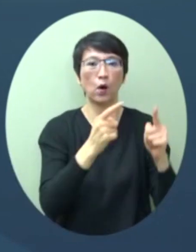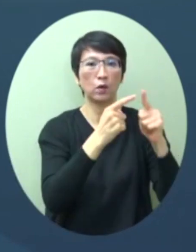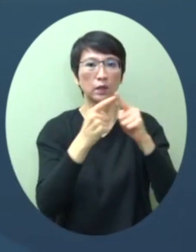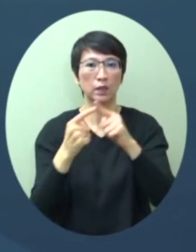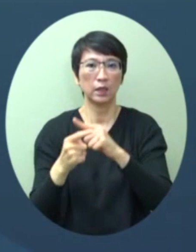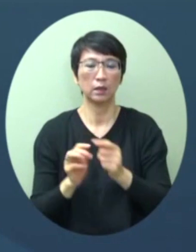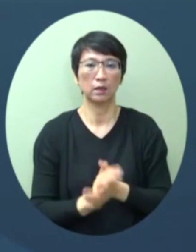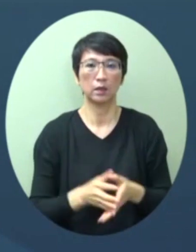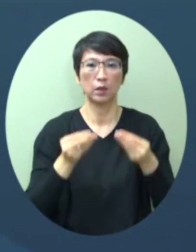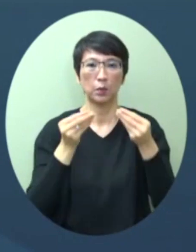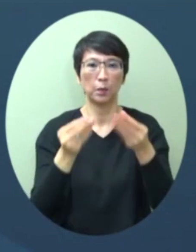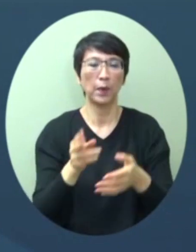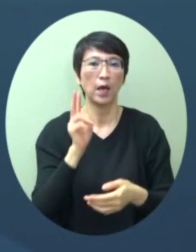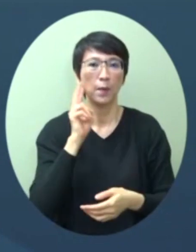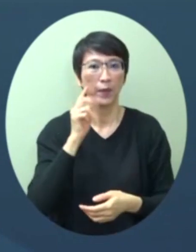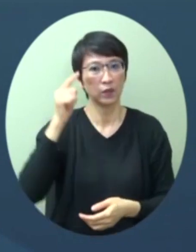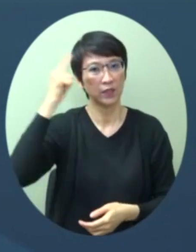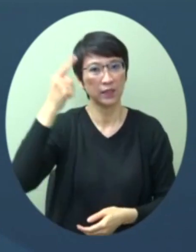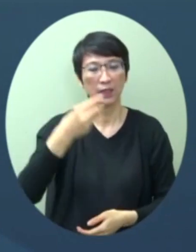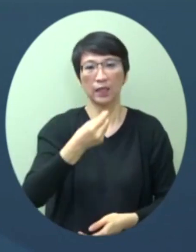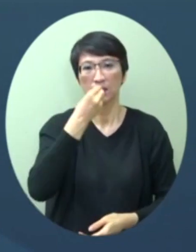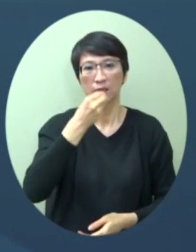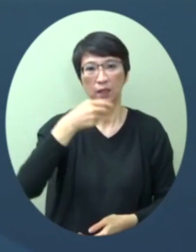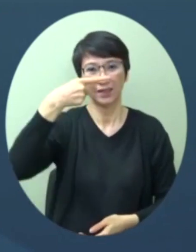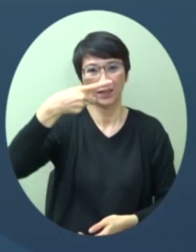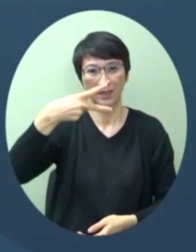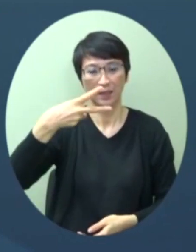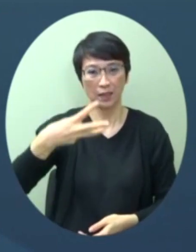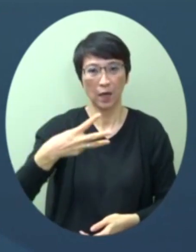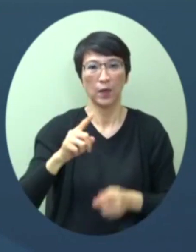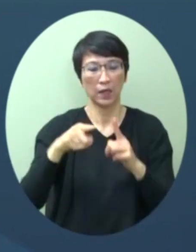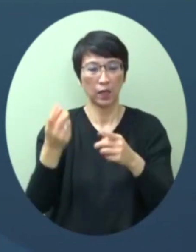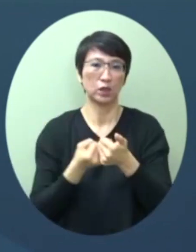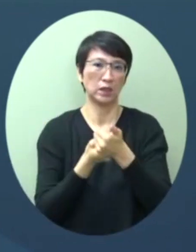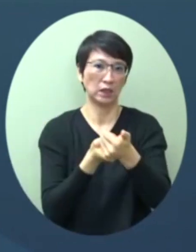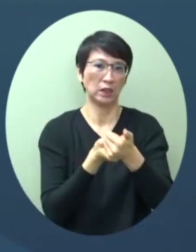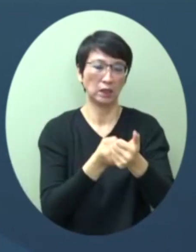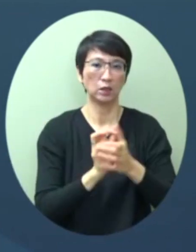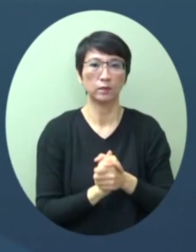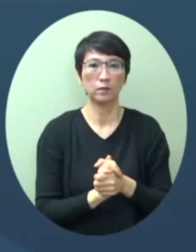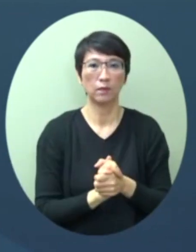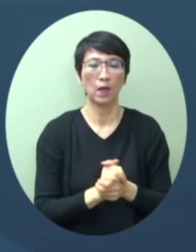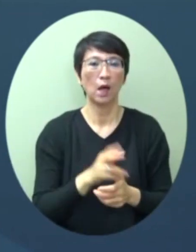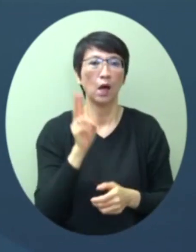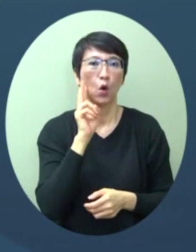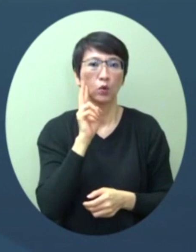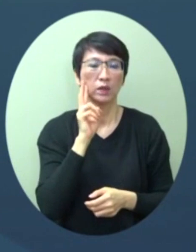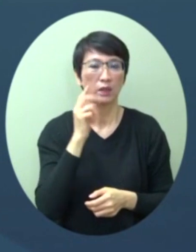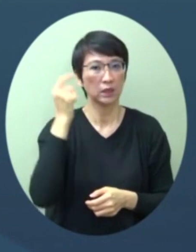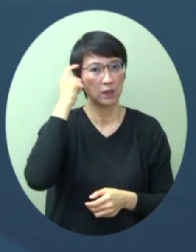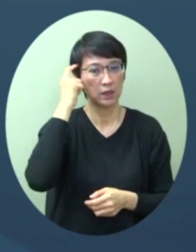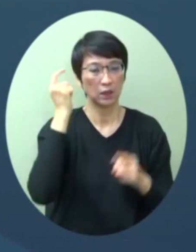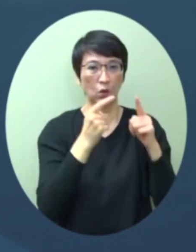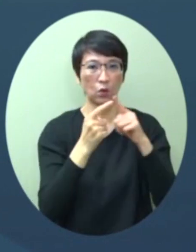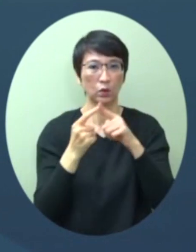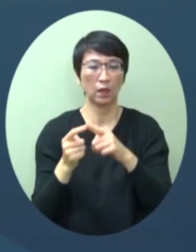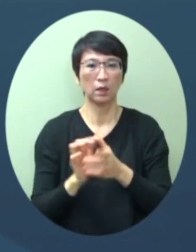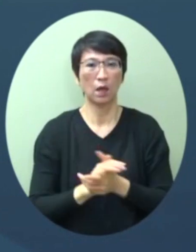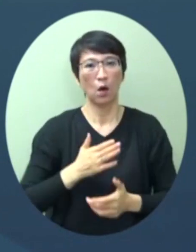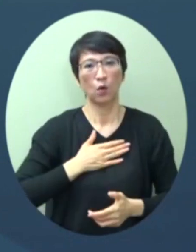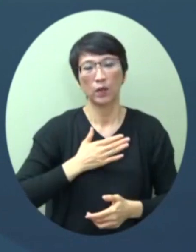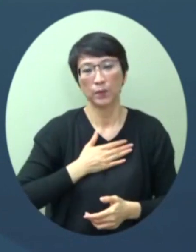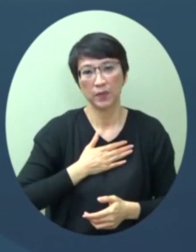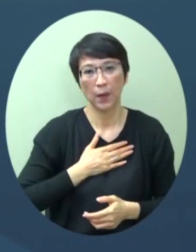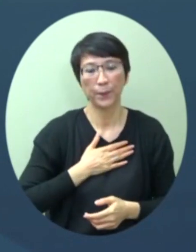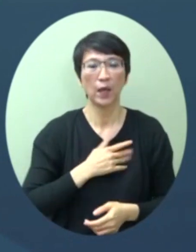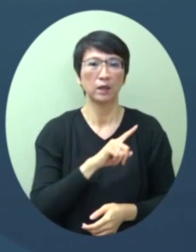提供比如一日三餐和其他的支援又好像我们知道市民都有招累自己